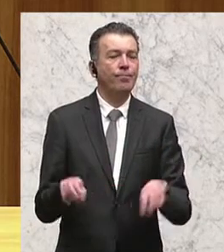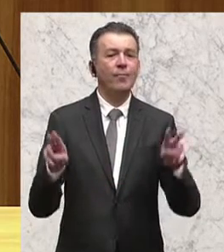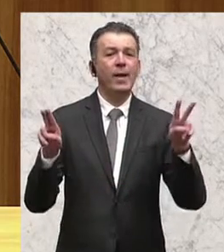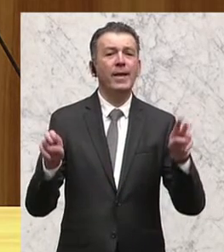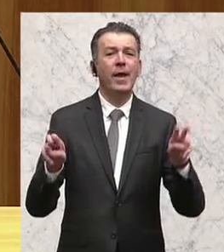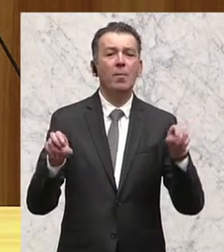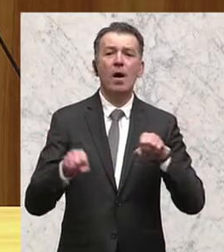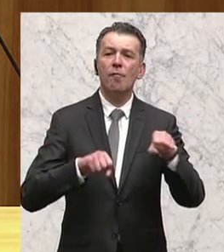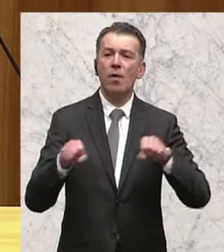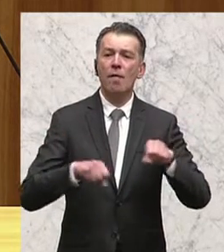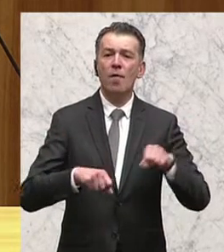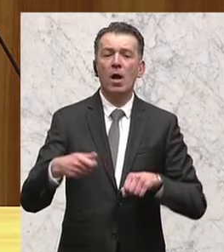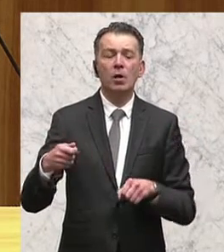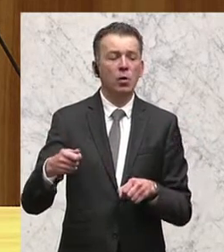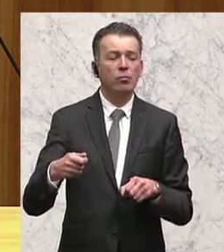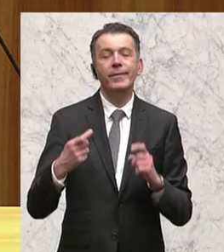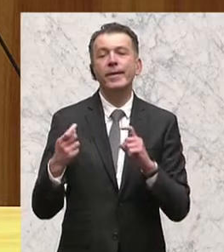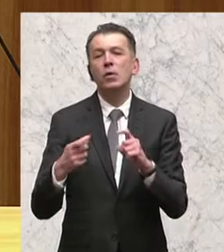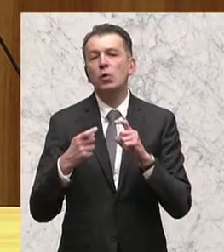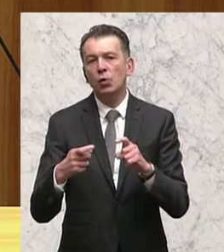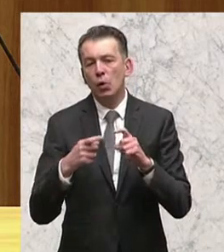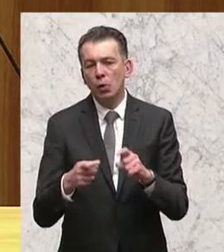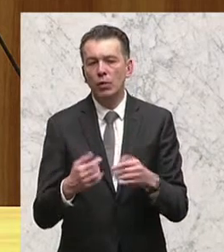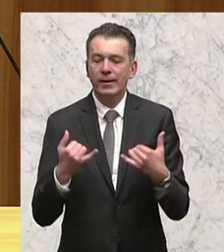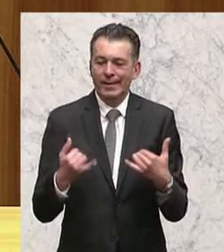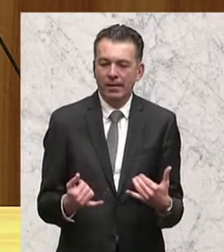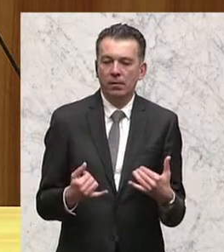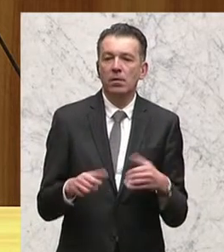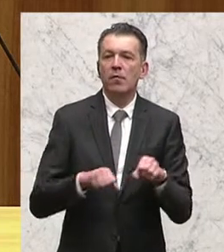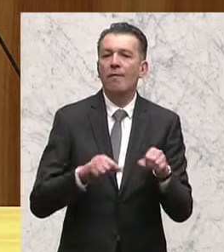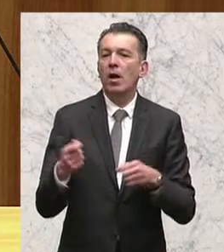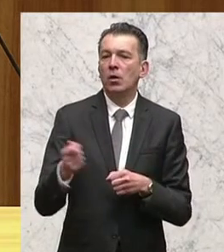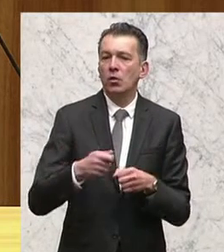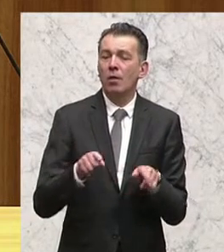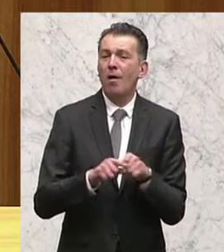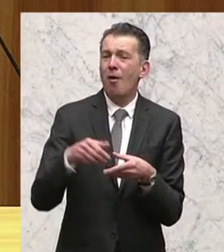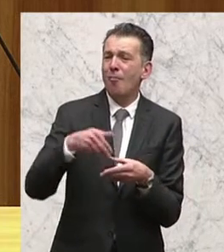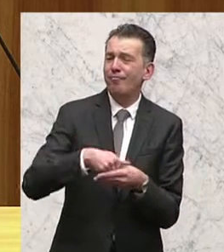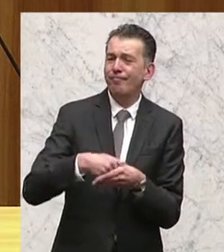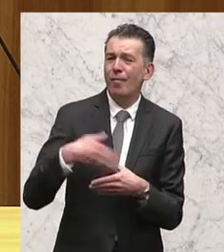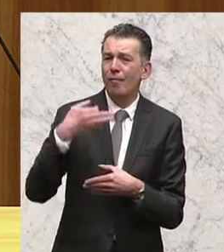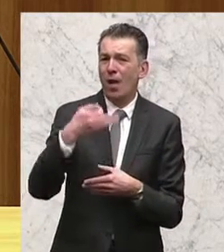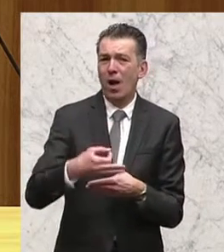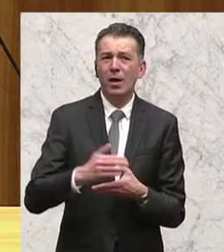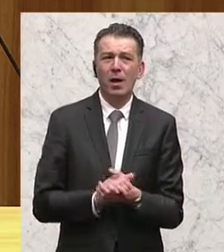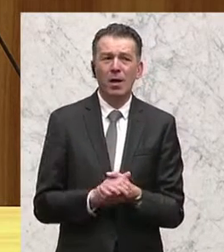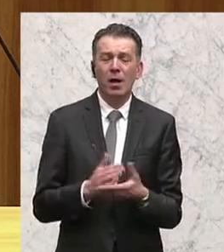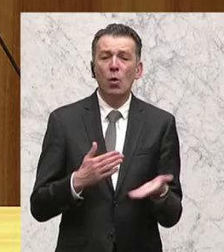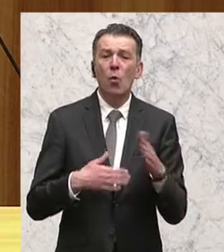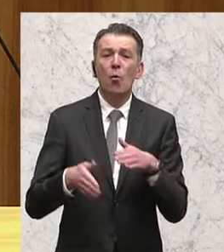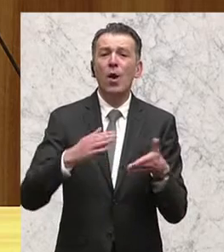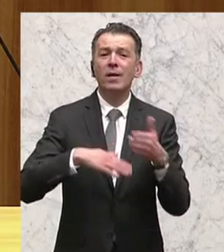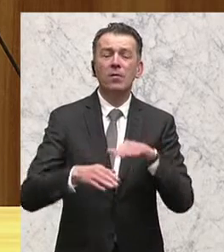Thema Verwaltungsstrafen oder bei der Diskussion, über die wir jetzt reden, auch um die Frage einerseits natürlich der